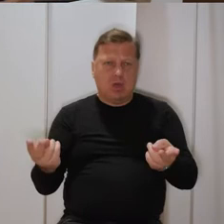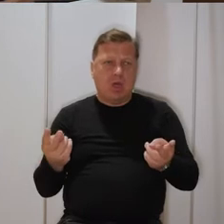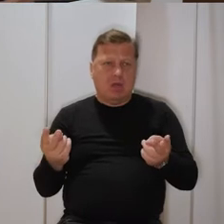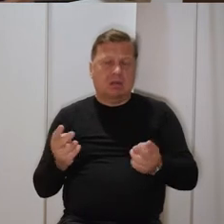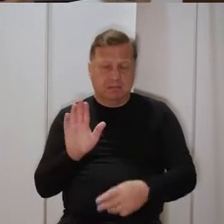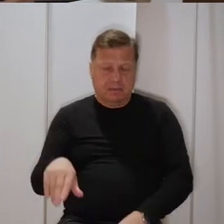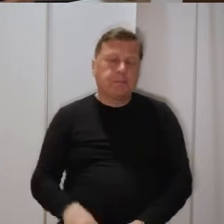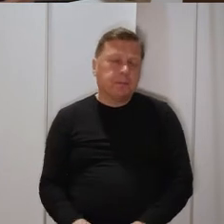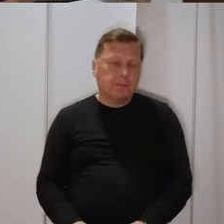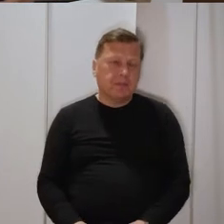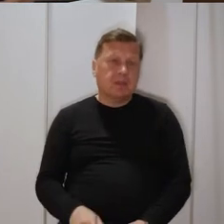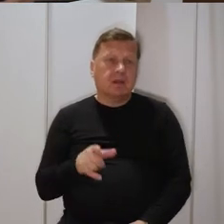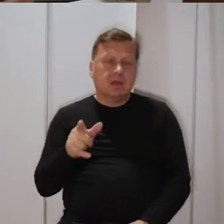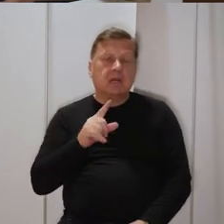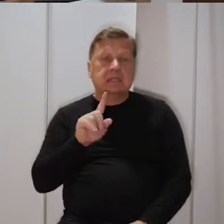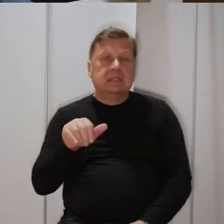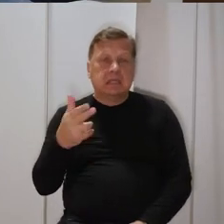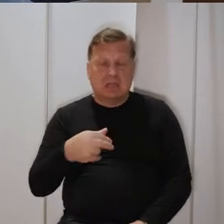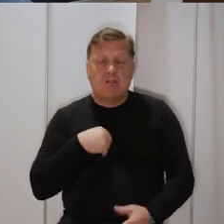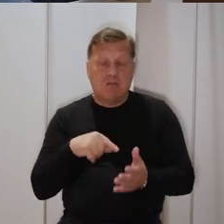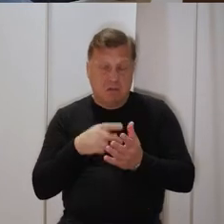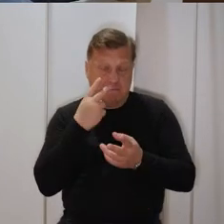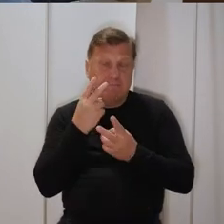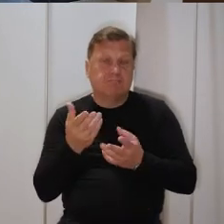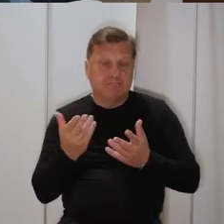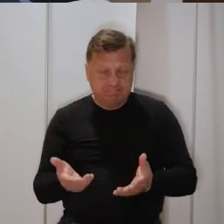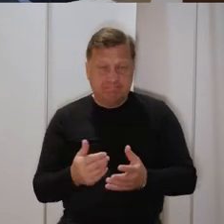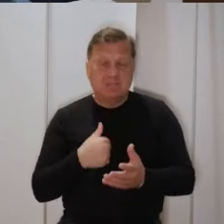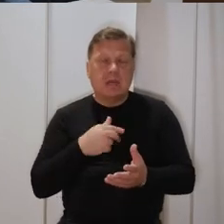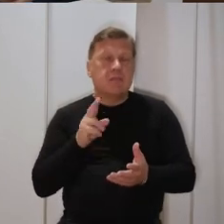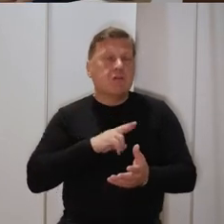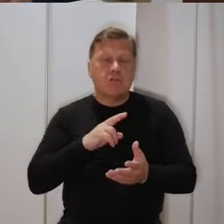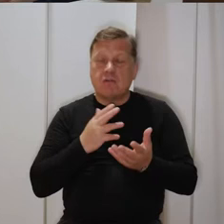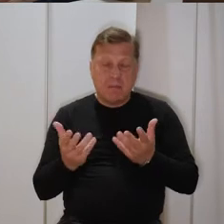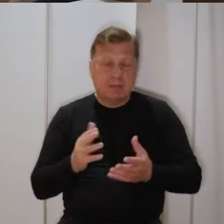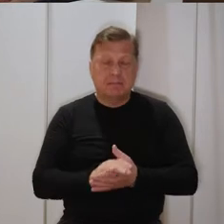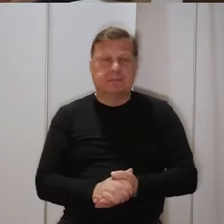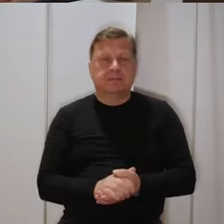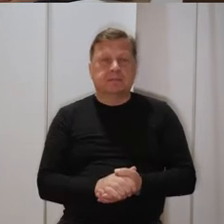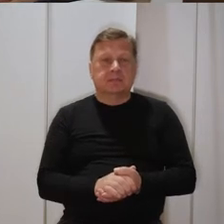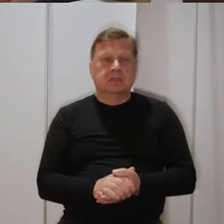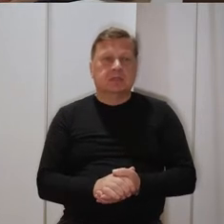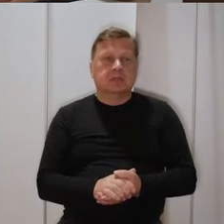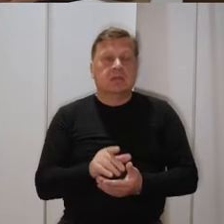Tak, to cenne w zinach, a też właśnie co mi się spodobało, że